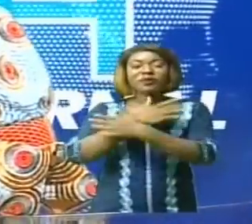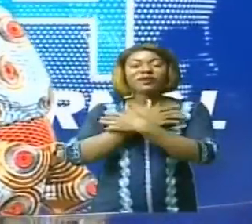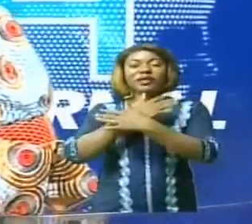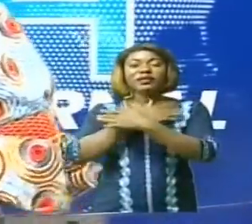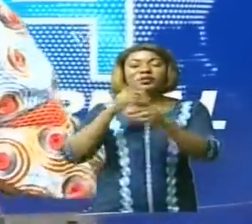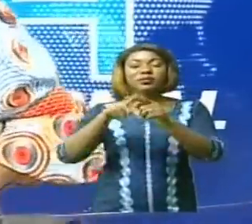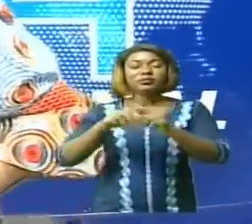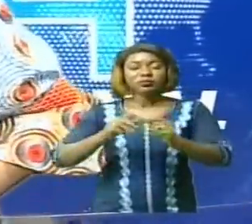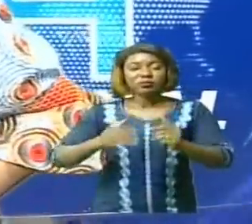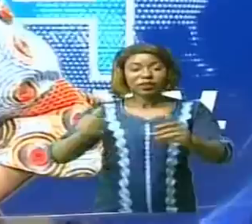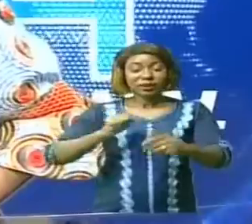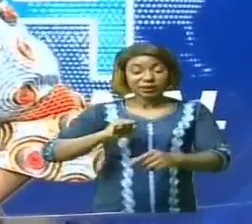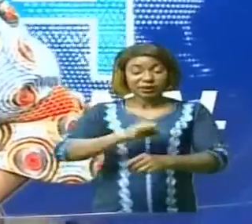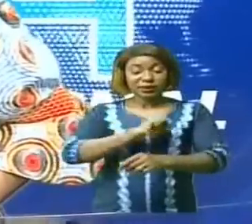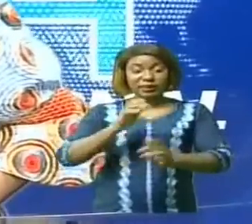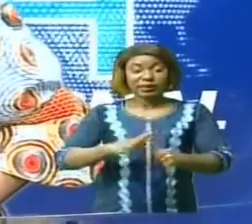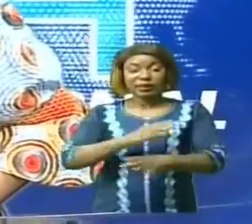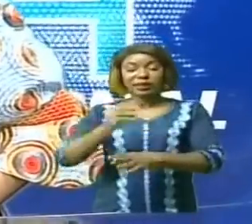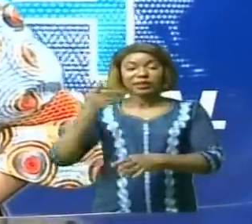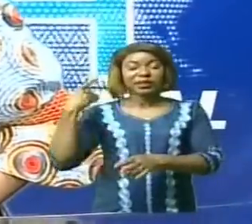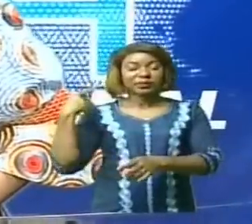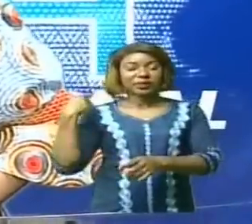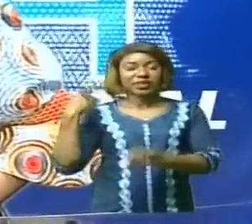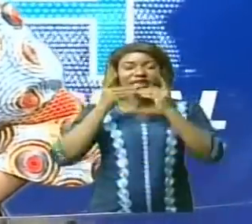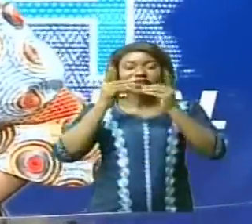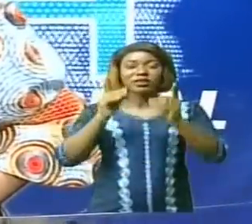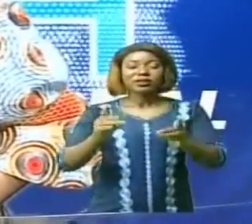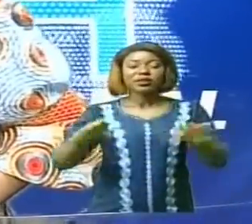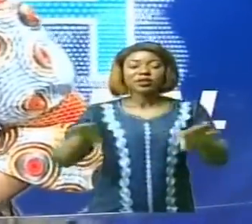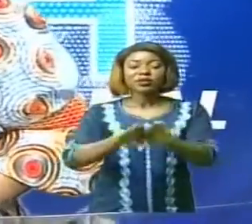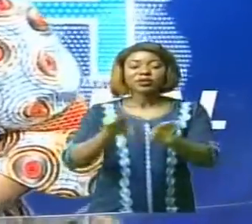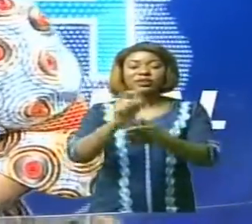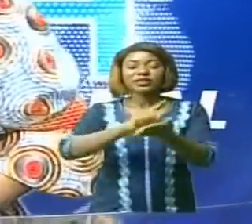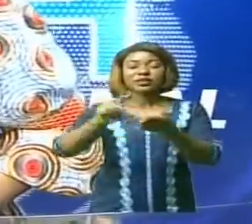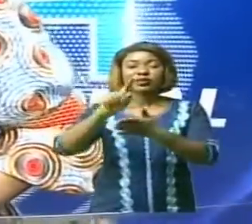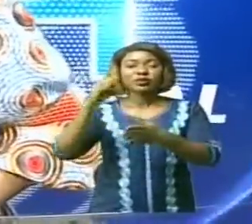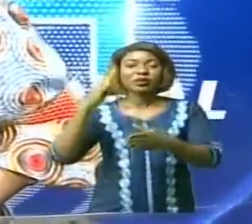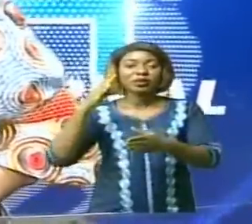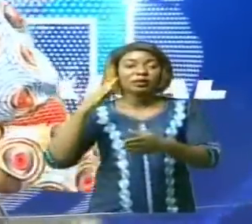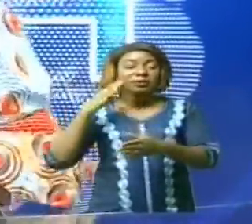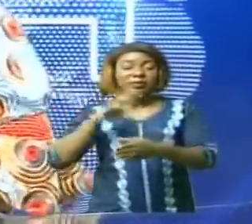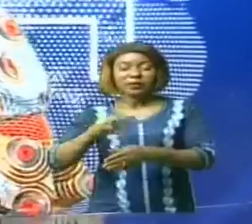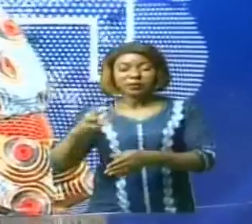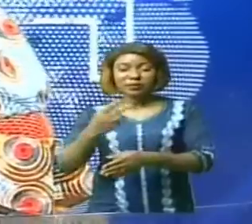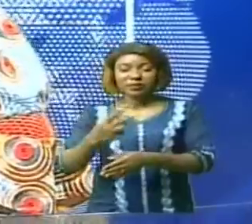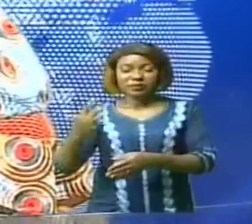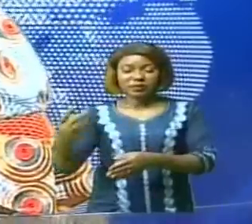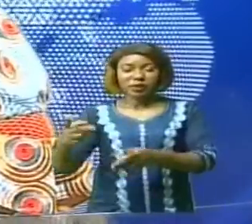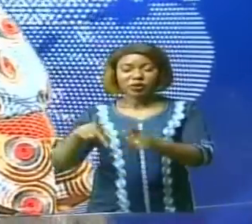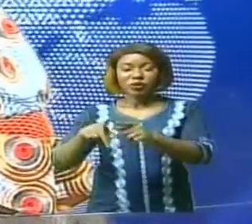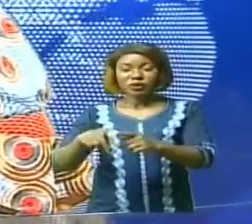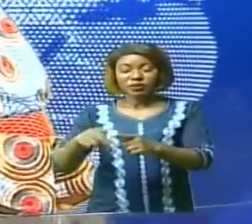débuté pour les sénateurs et députés. Les discours de clôture de la session de mars dans les deux chambres ont rappelé